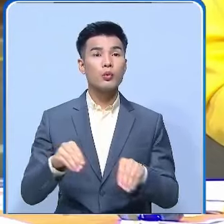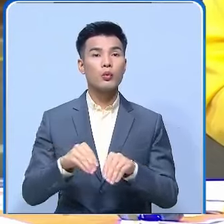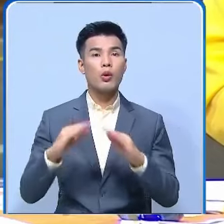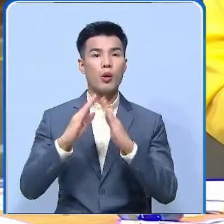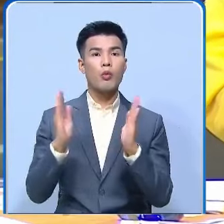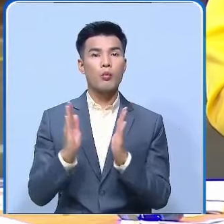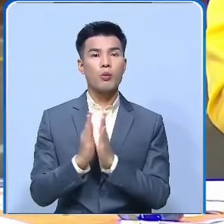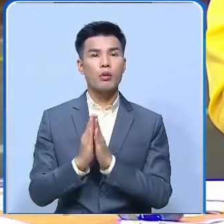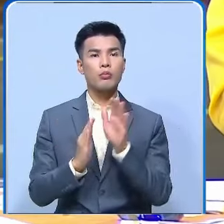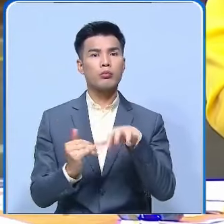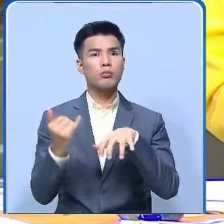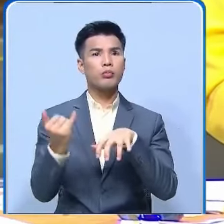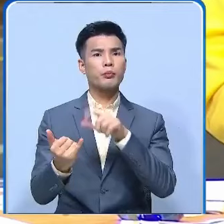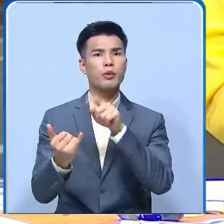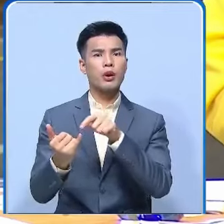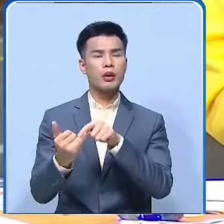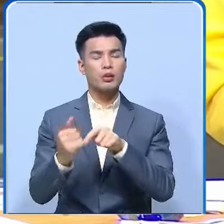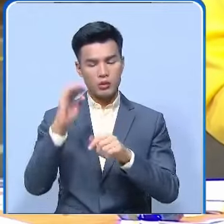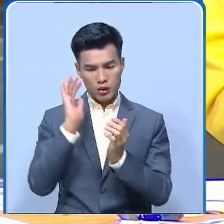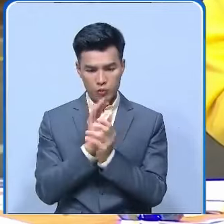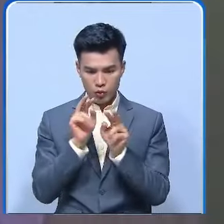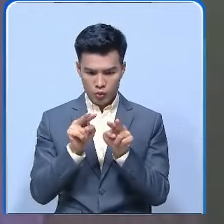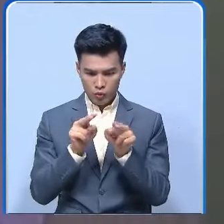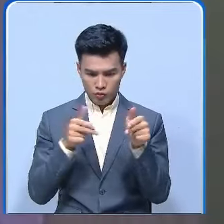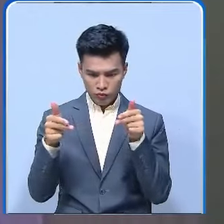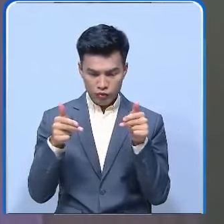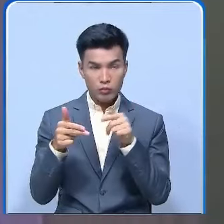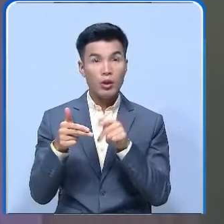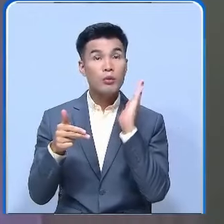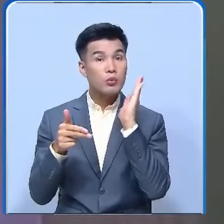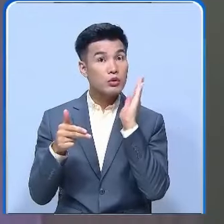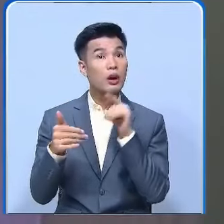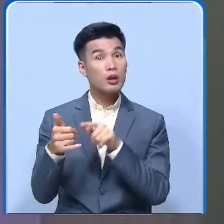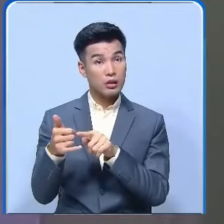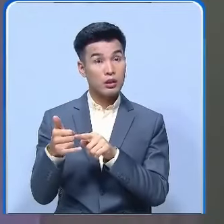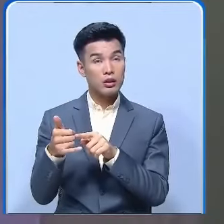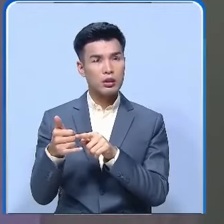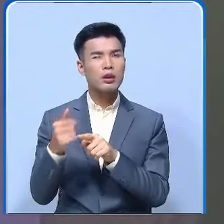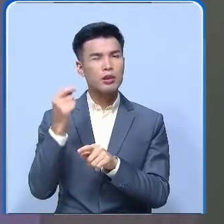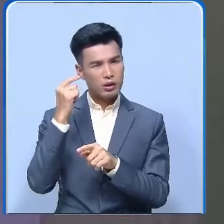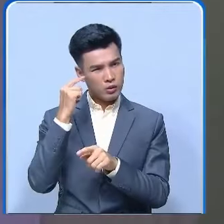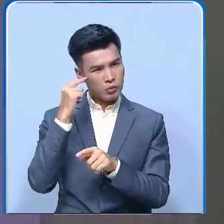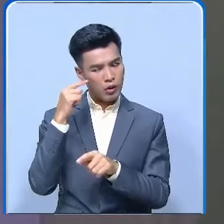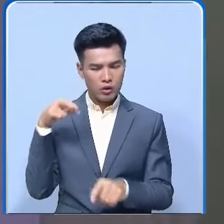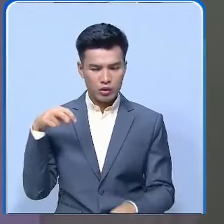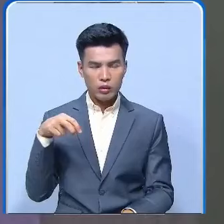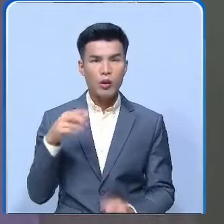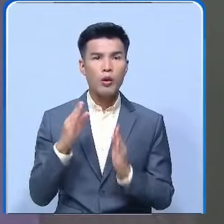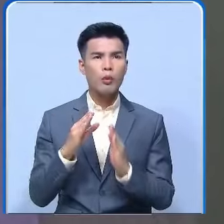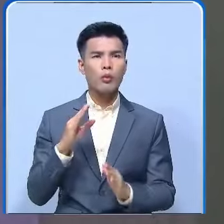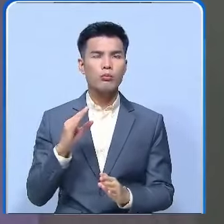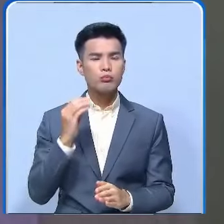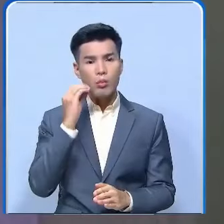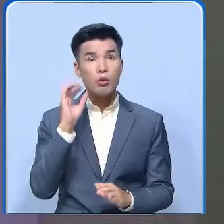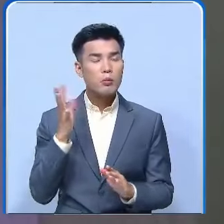ะคราวนี้ตำรวจก็เลยไปดูภาพจากกล้องวงจรปิดพบว่าชายผู้ต้องสงสัยเนี่ยน่าจะเป็นคนจรจัดที่เข็นร